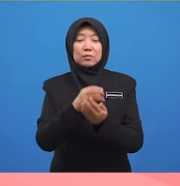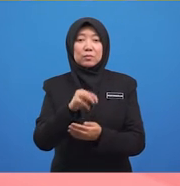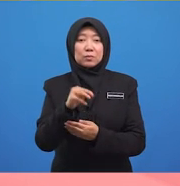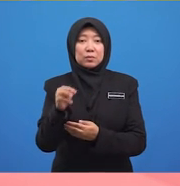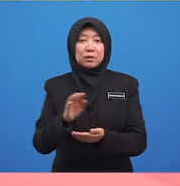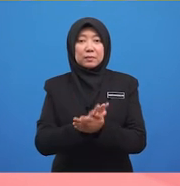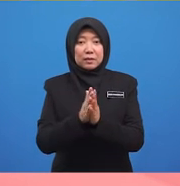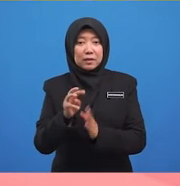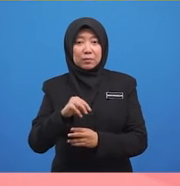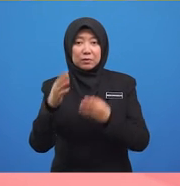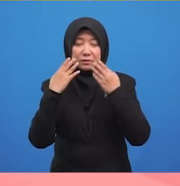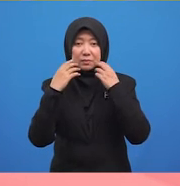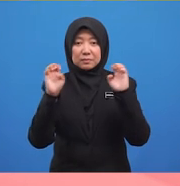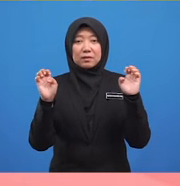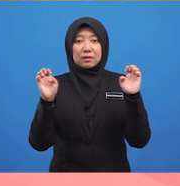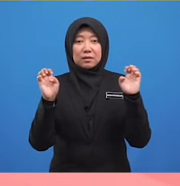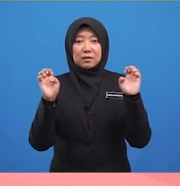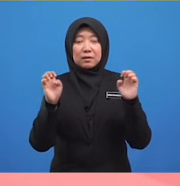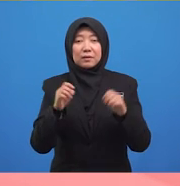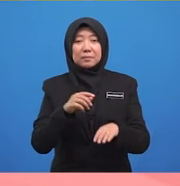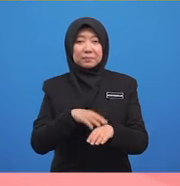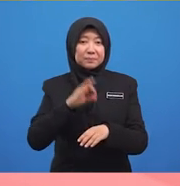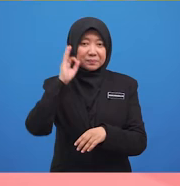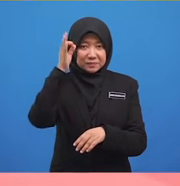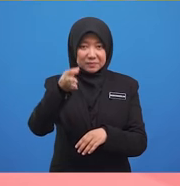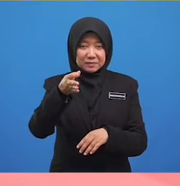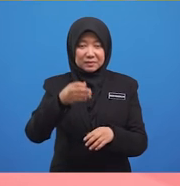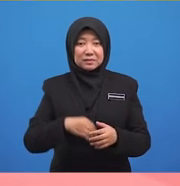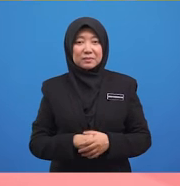murid menjadi murid cemerlang pada